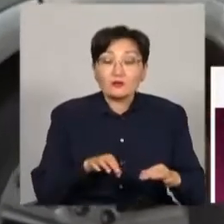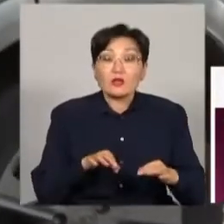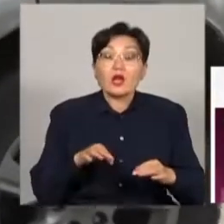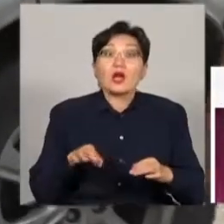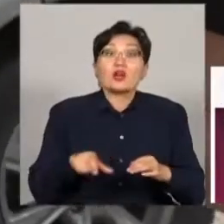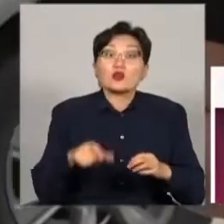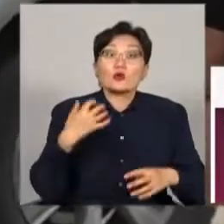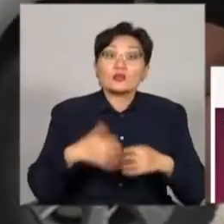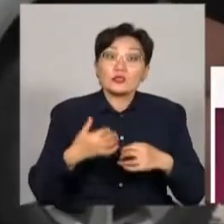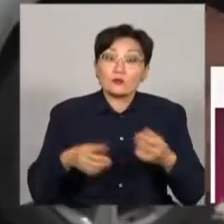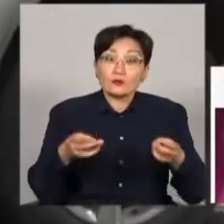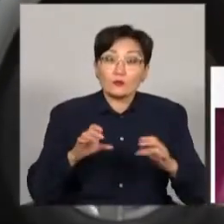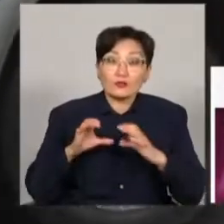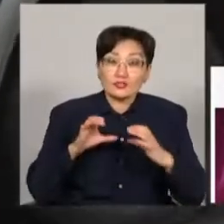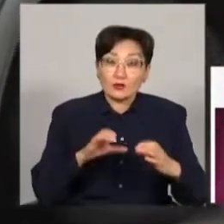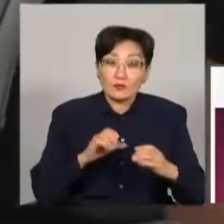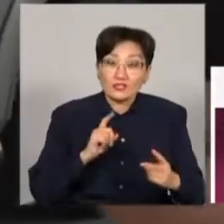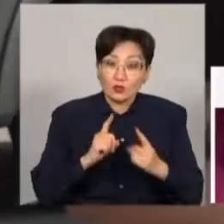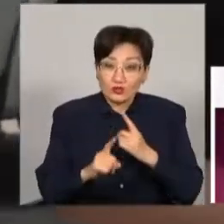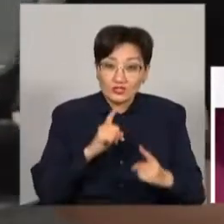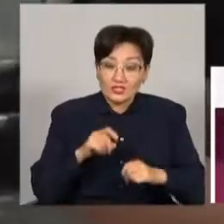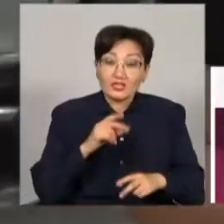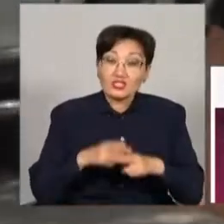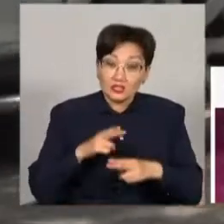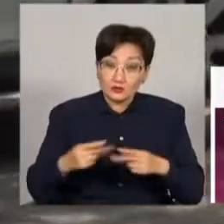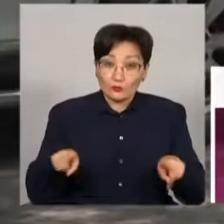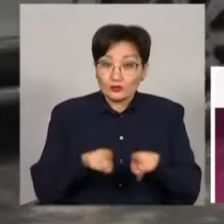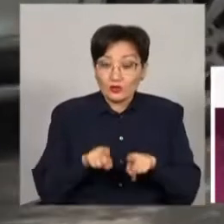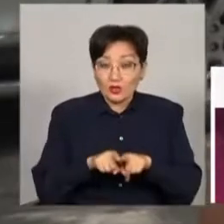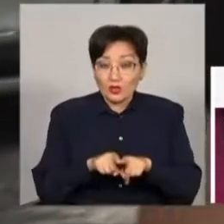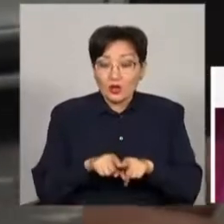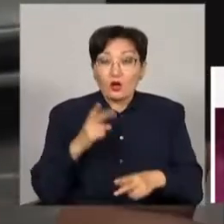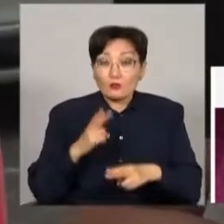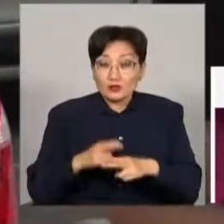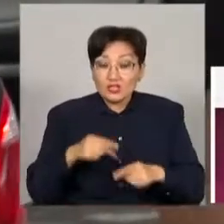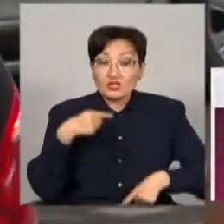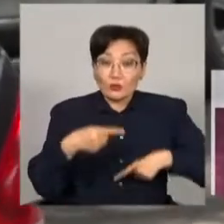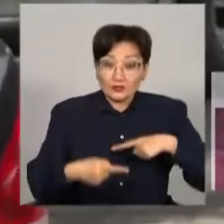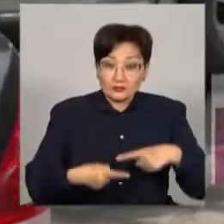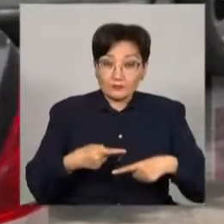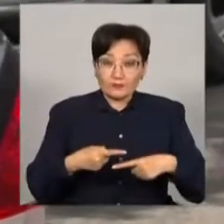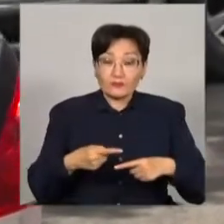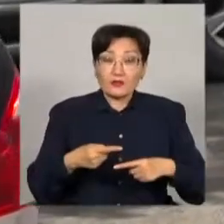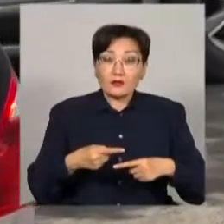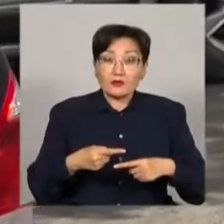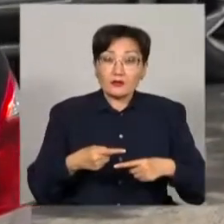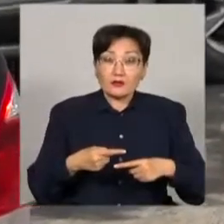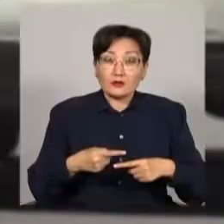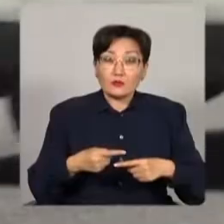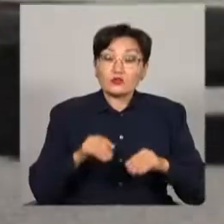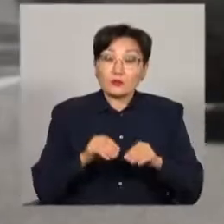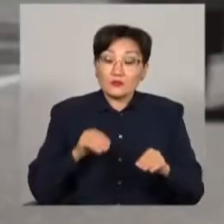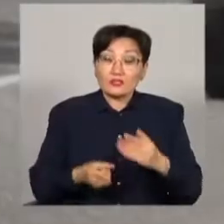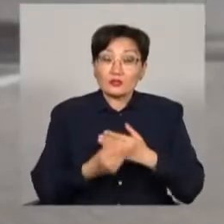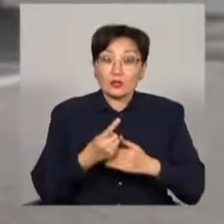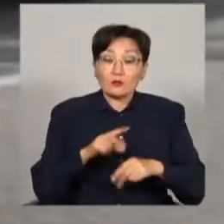ортасында тоқтап, қоғамдық көліктің қозғалысына кедергі келтіреді. Осылайша оларға бөгет жасау арқылы қолдан кептеліс тудырып жатады.